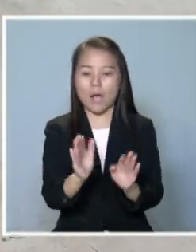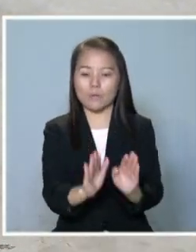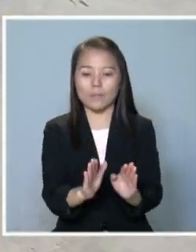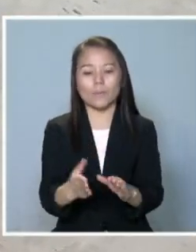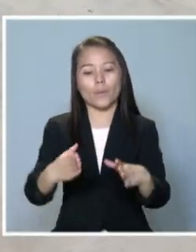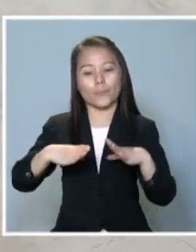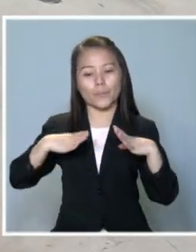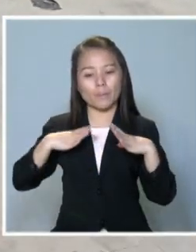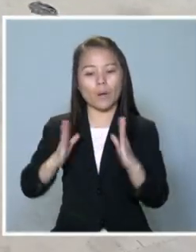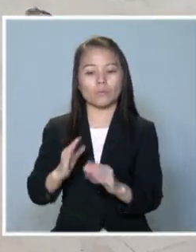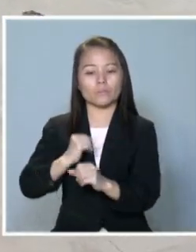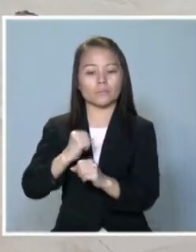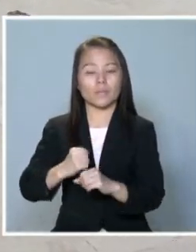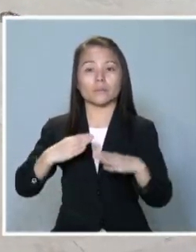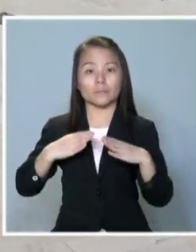าน